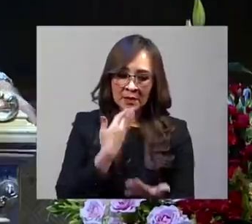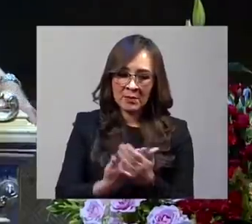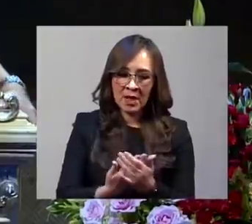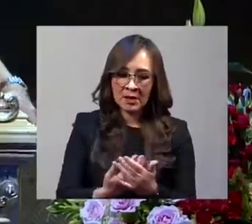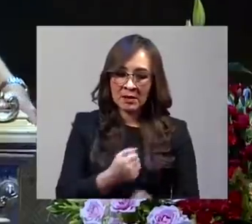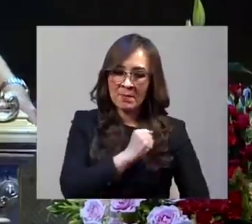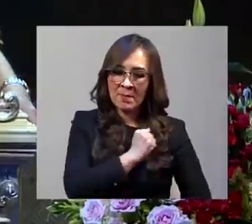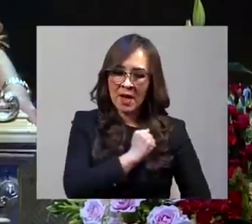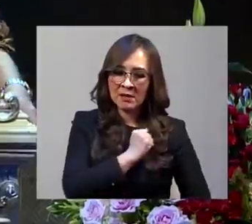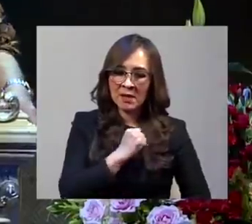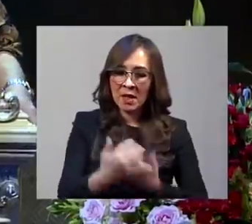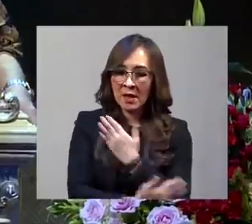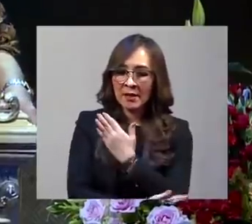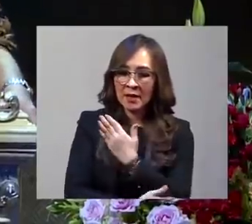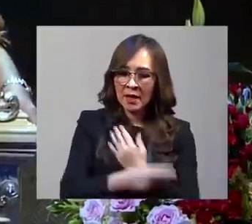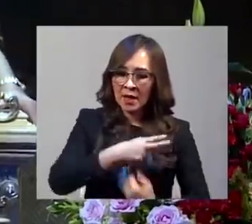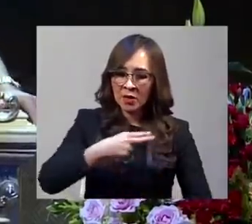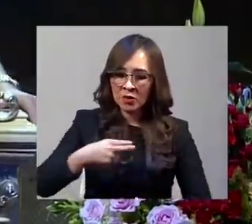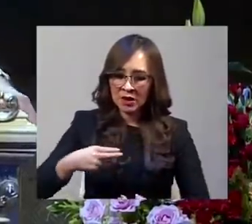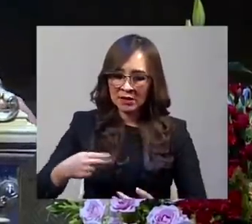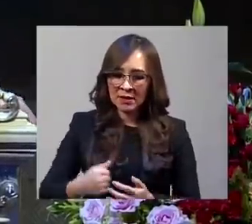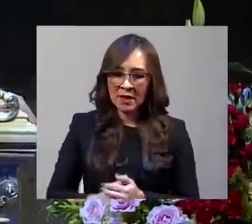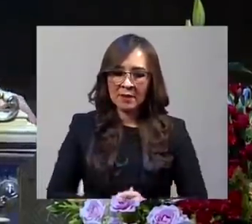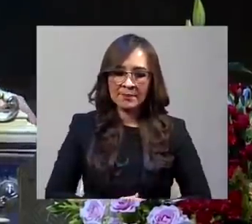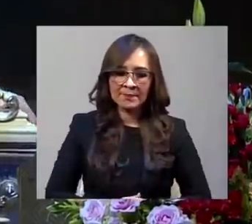Indonesia. Selamatkan ya Allah, damai sejahtera atas Indonesia.